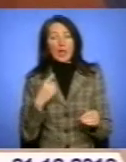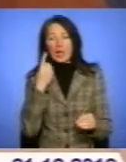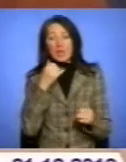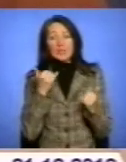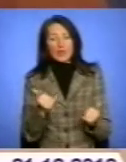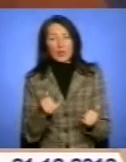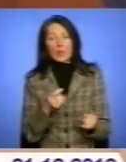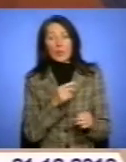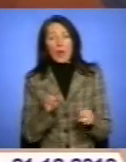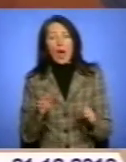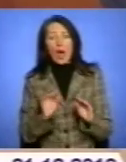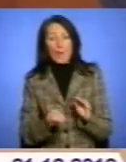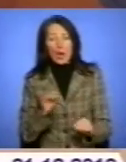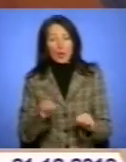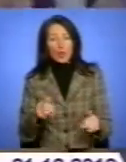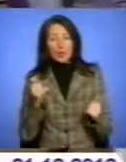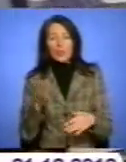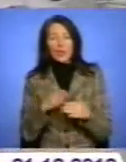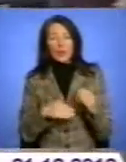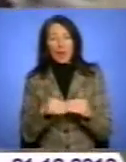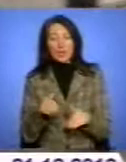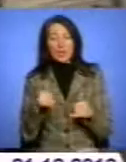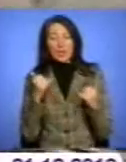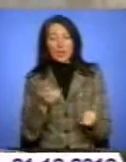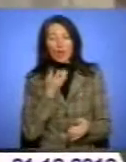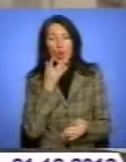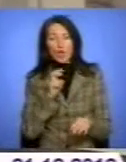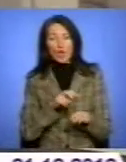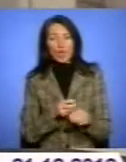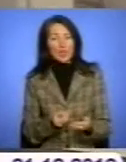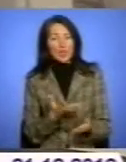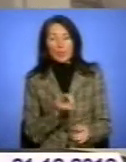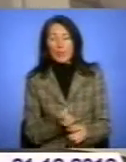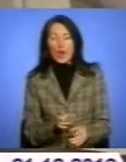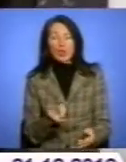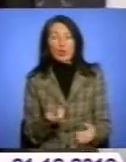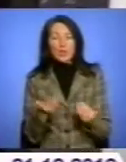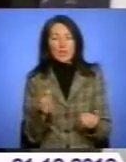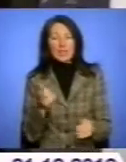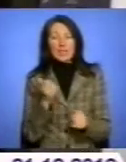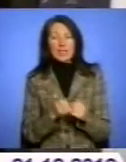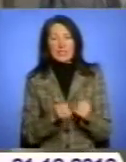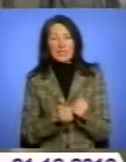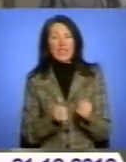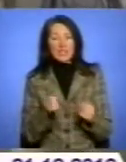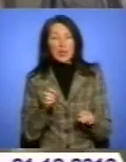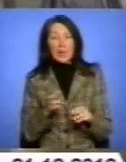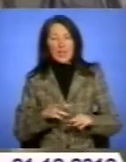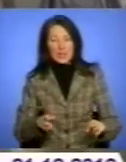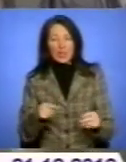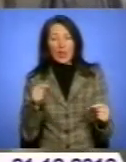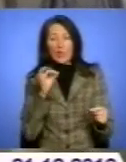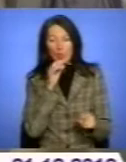лікарським обладнанням, сучасною практикою. Нині хороший лікар цінується набагато більше, ніж посередній міністр. Відповів голова уряду на